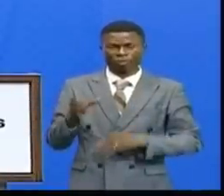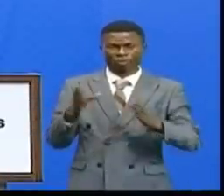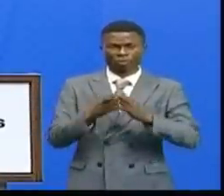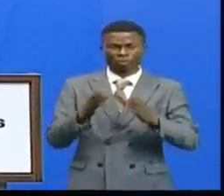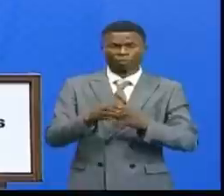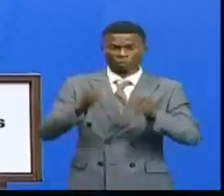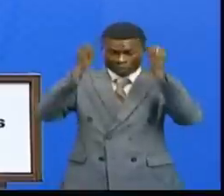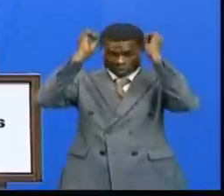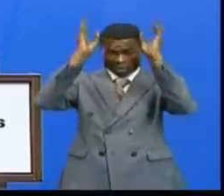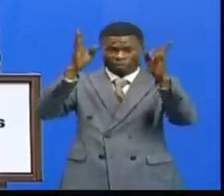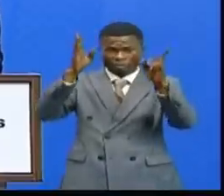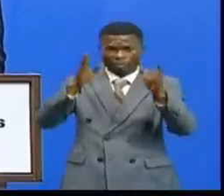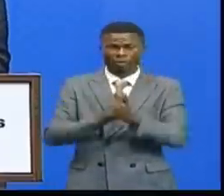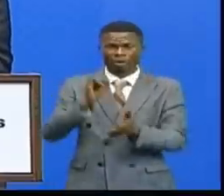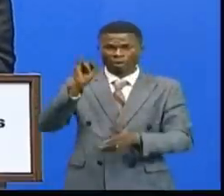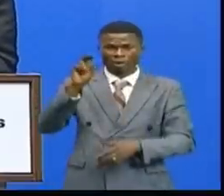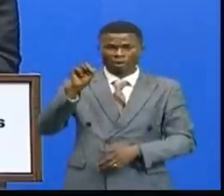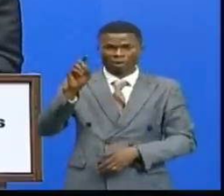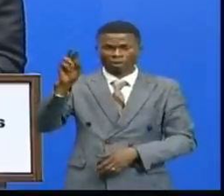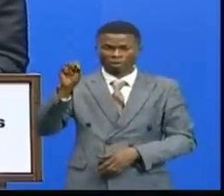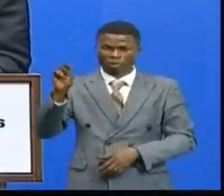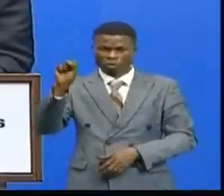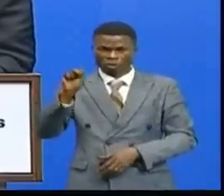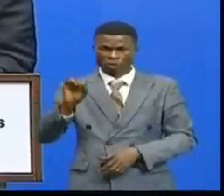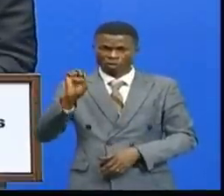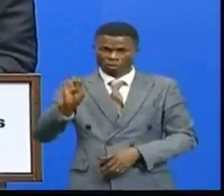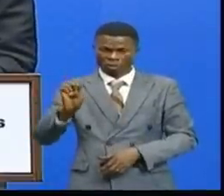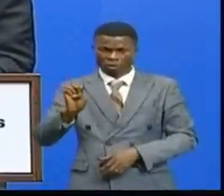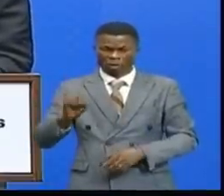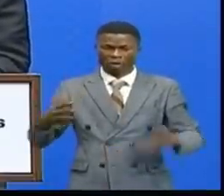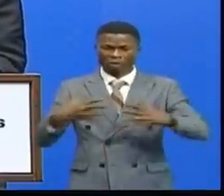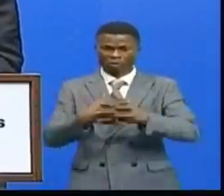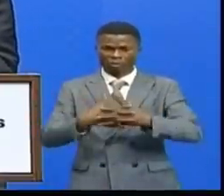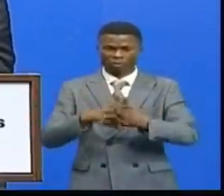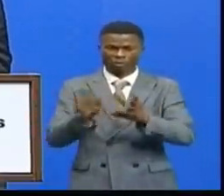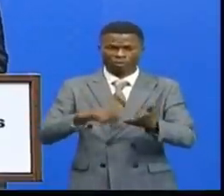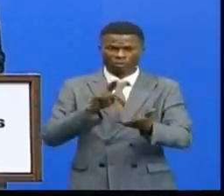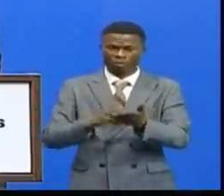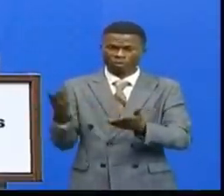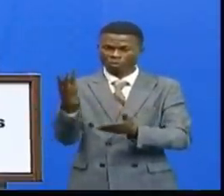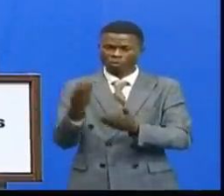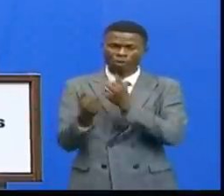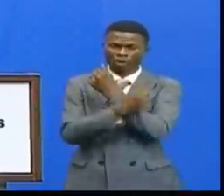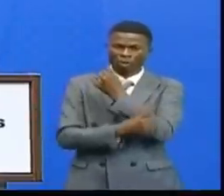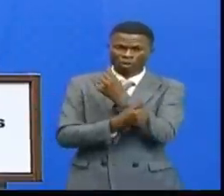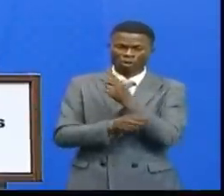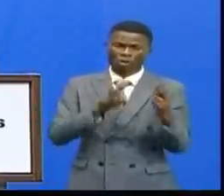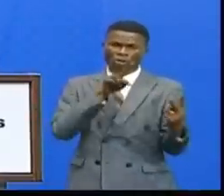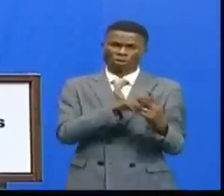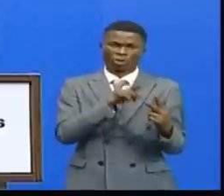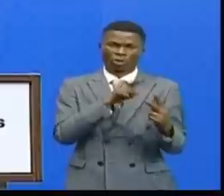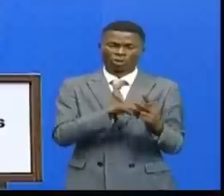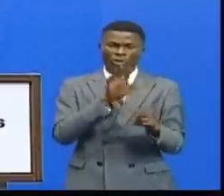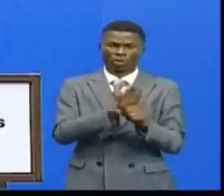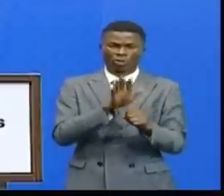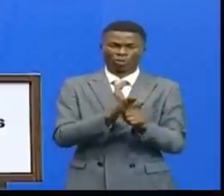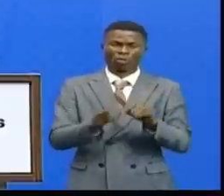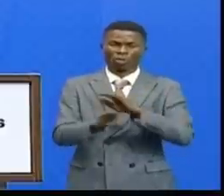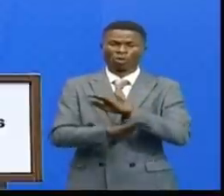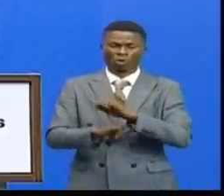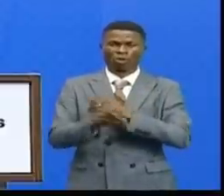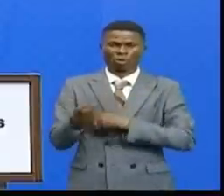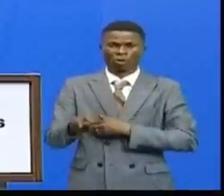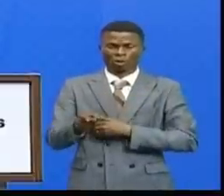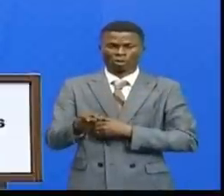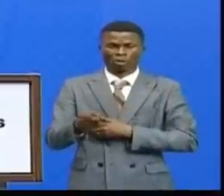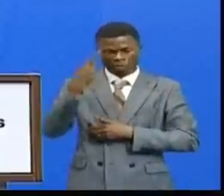le Brésil et l'Indonésie, il a été question de sceller les partenariats entre les trois États pour la préservation des différents bassins.